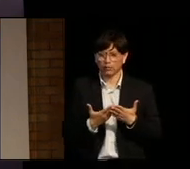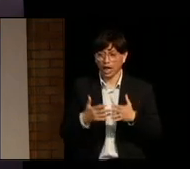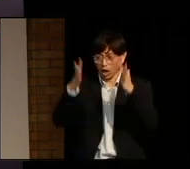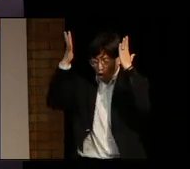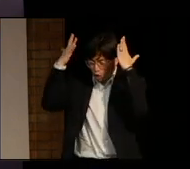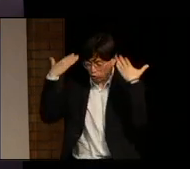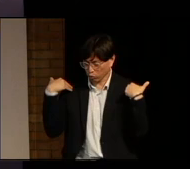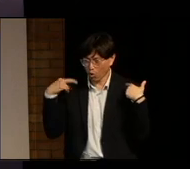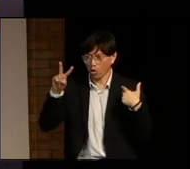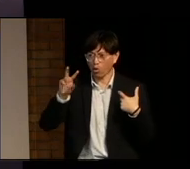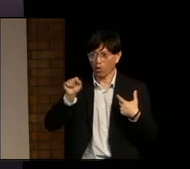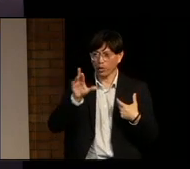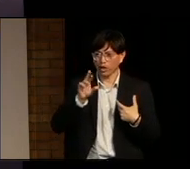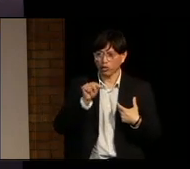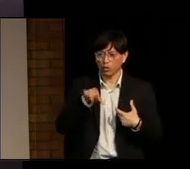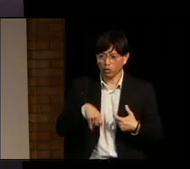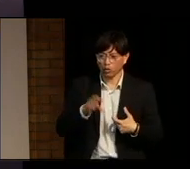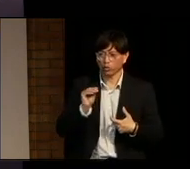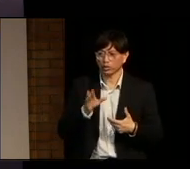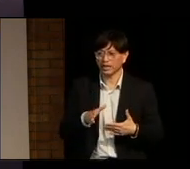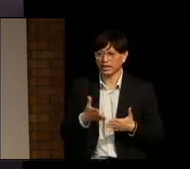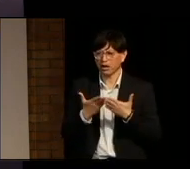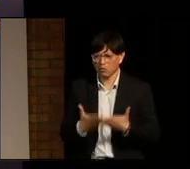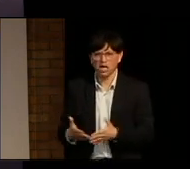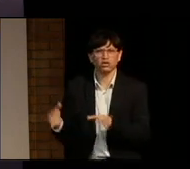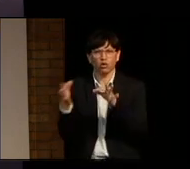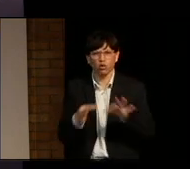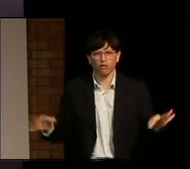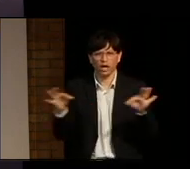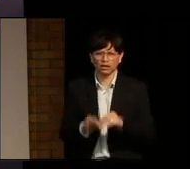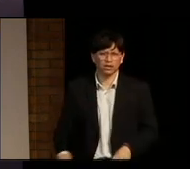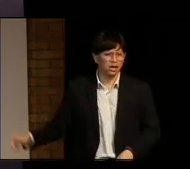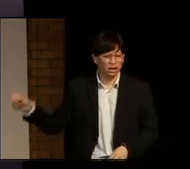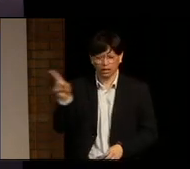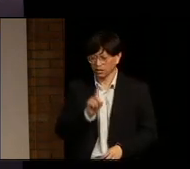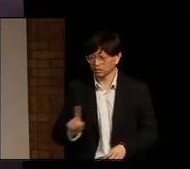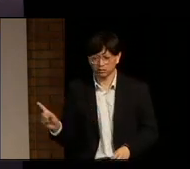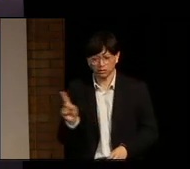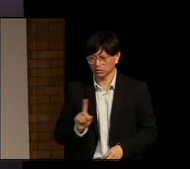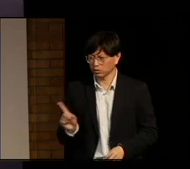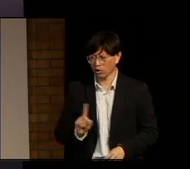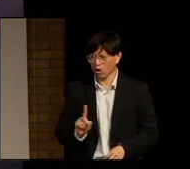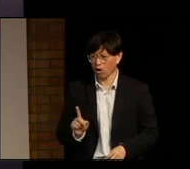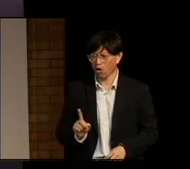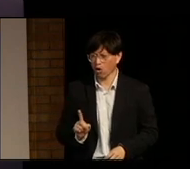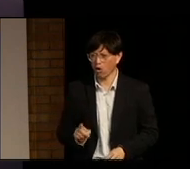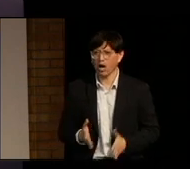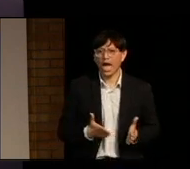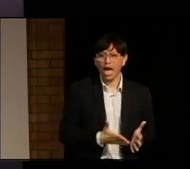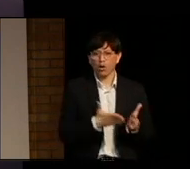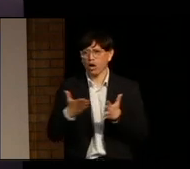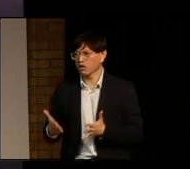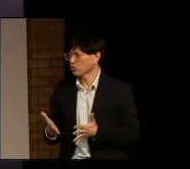Veronica non è un abito già preconfezionato perché ogni situazione che voi incontrerete che noi incontreremo sarà totalmente